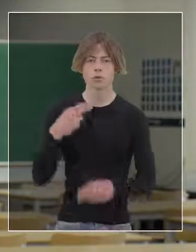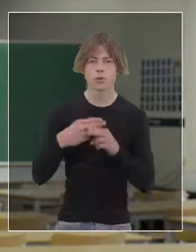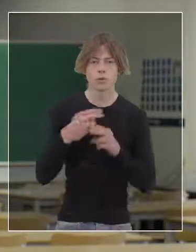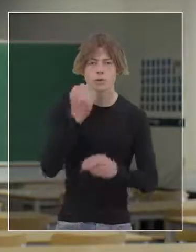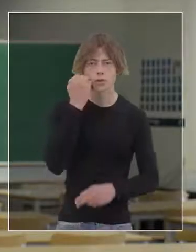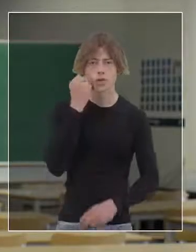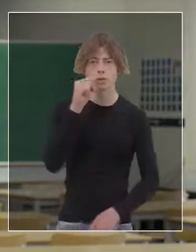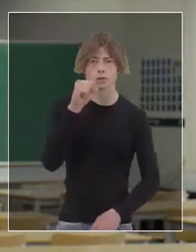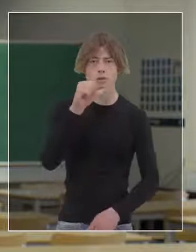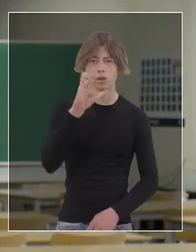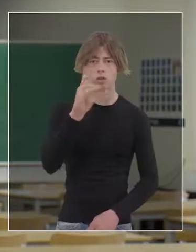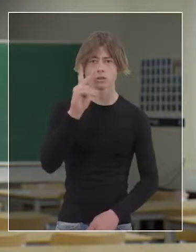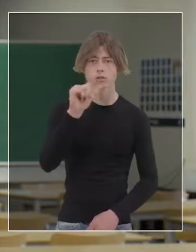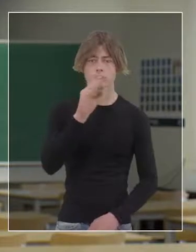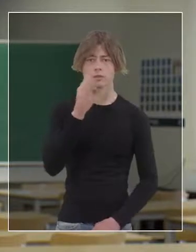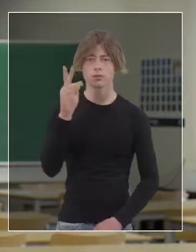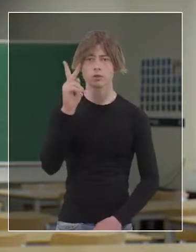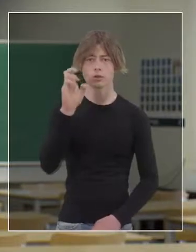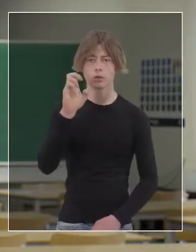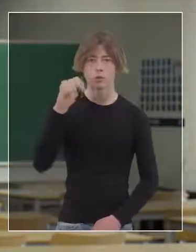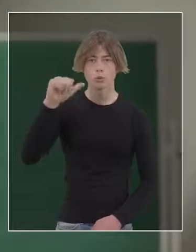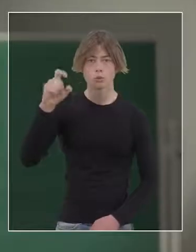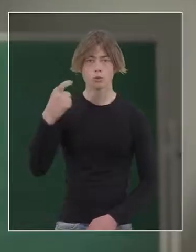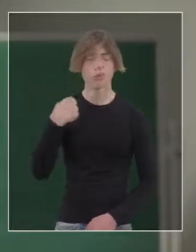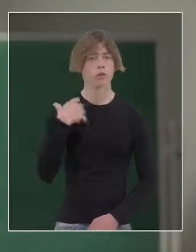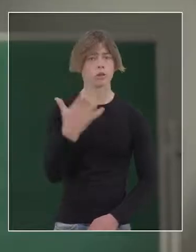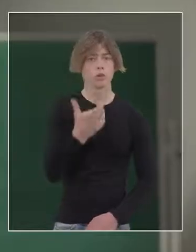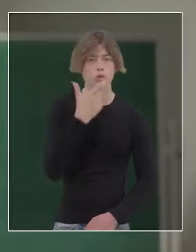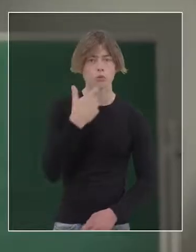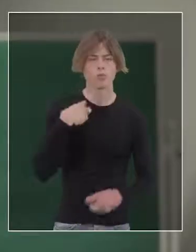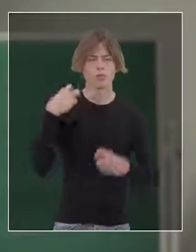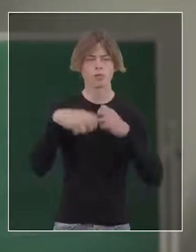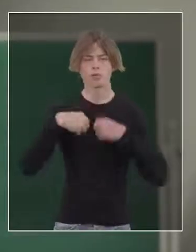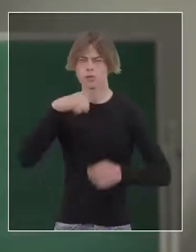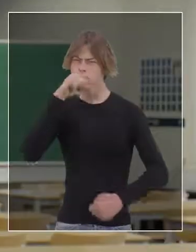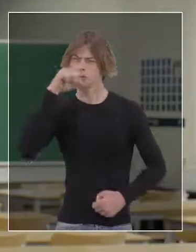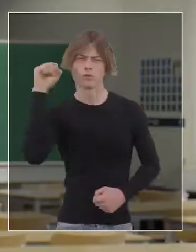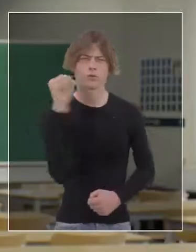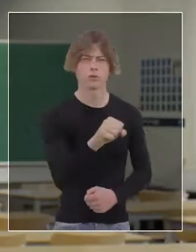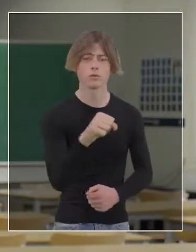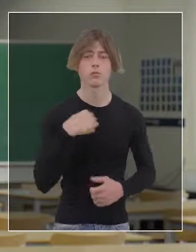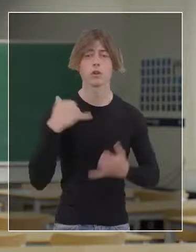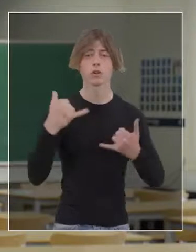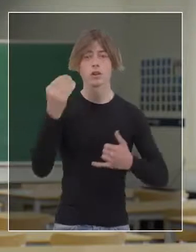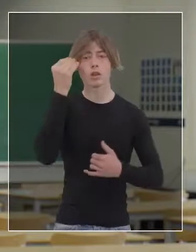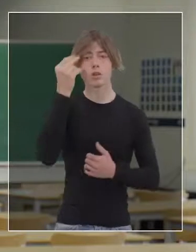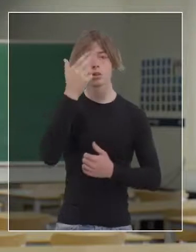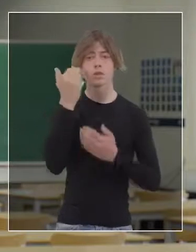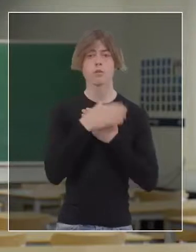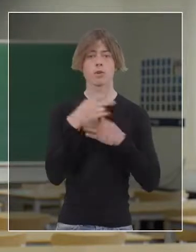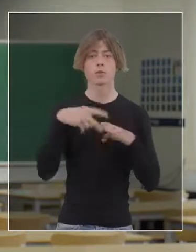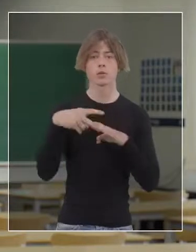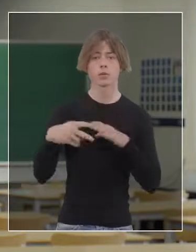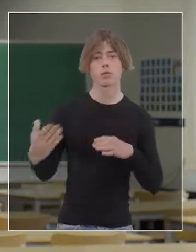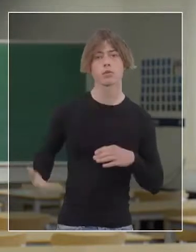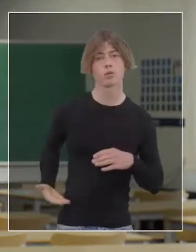Moi je m'appelle Sacha Eno, j'ai 15 ans et j'adore le foot, c'est ma passion. Je suis arrivé à Sainte-Marie-Namur